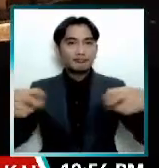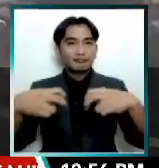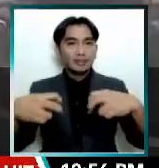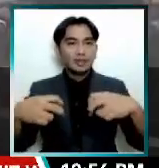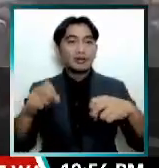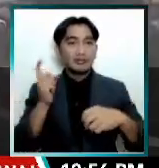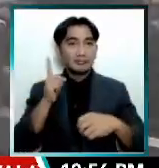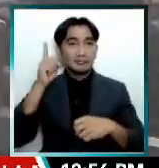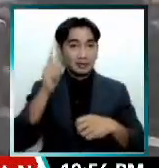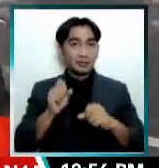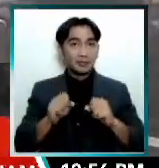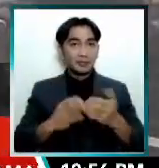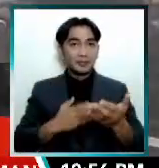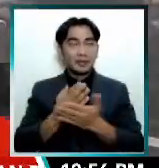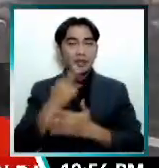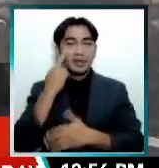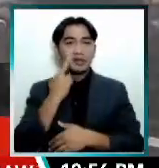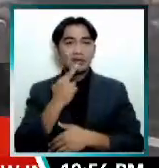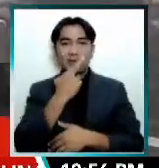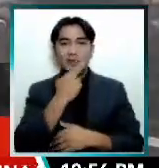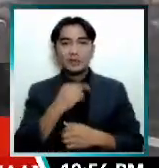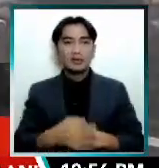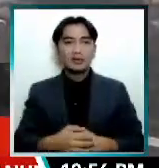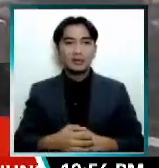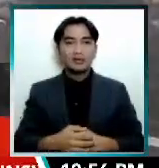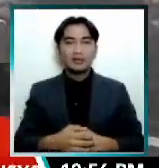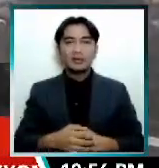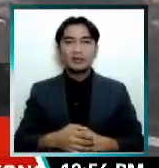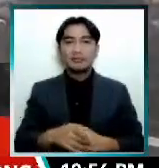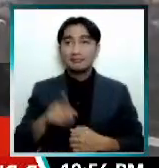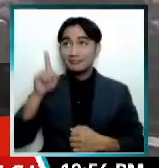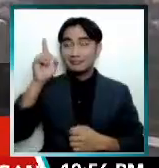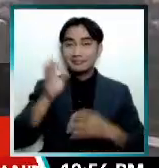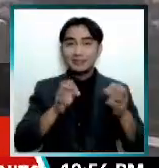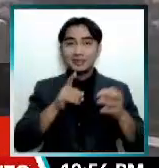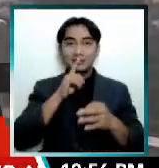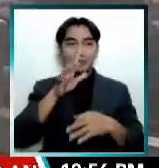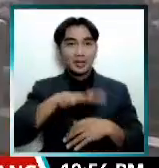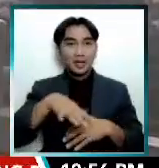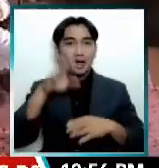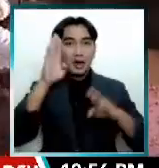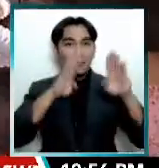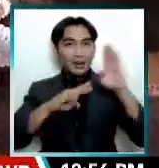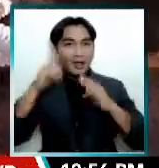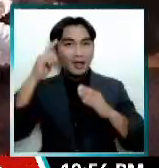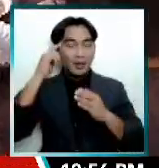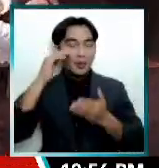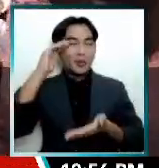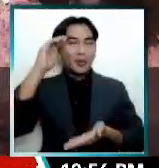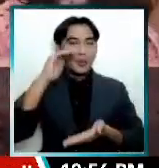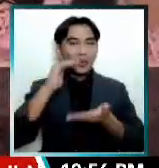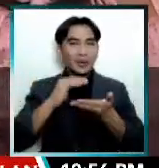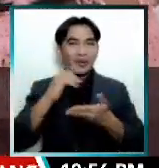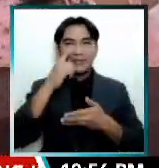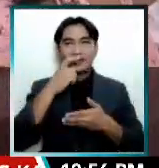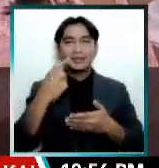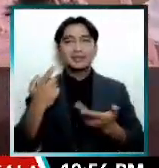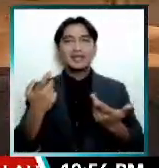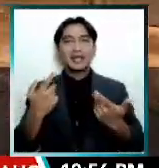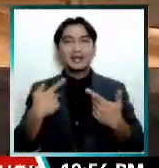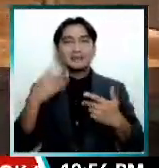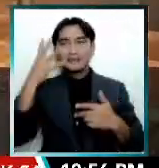ito. Malilimutan nyo po ang inyong problema. Sobrang ganda po dito at stress reliever po